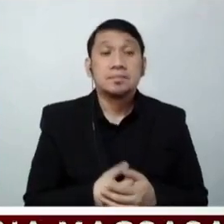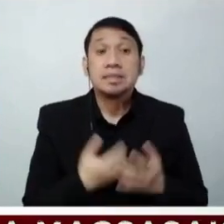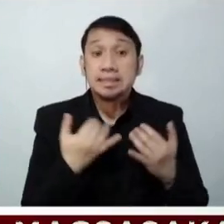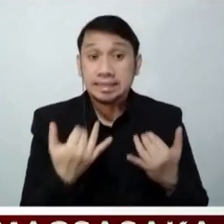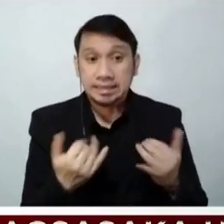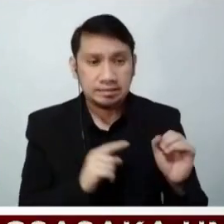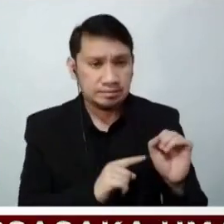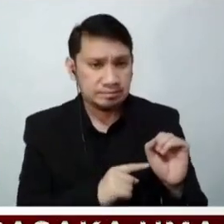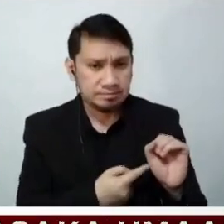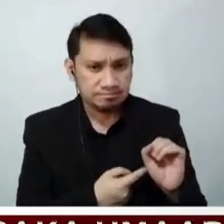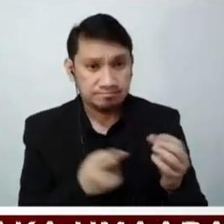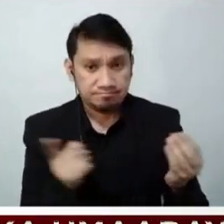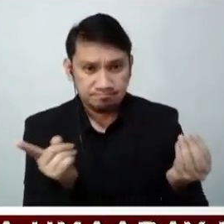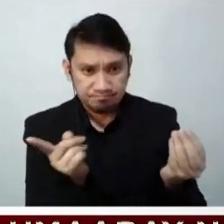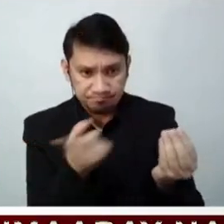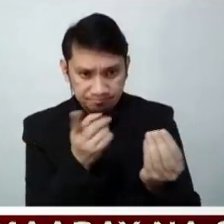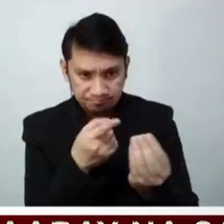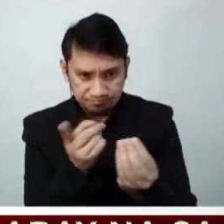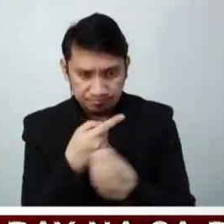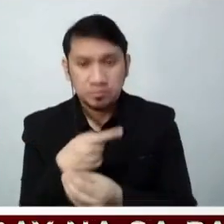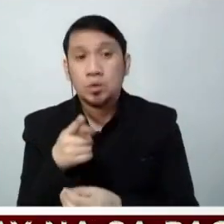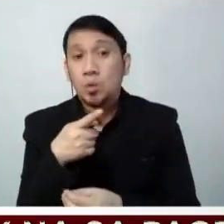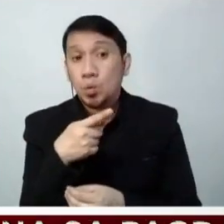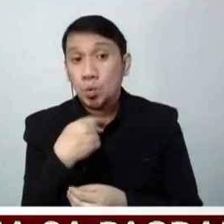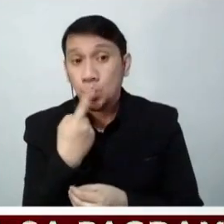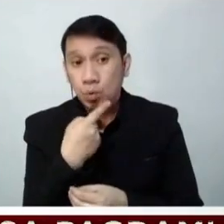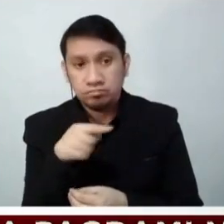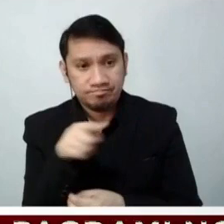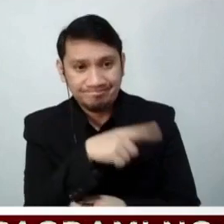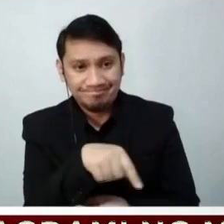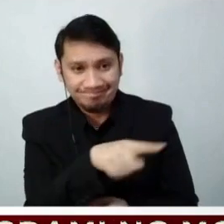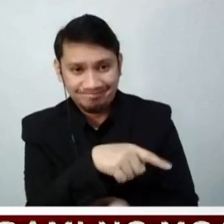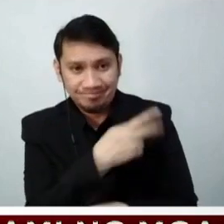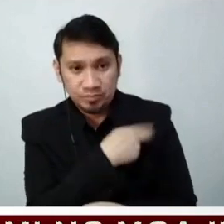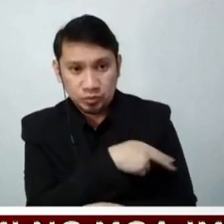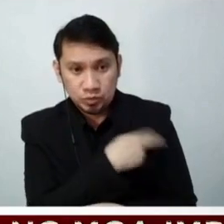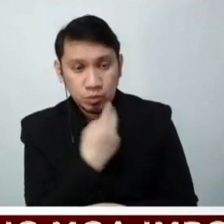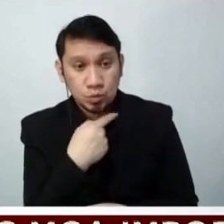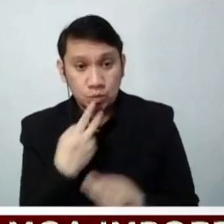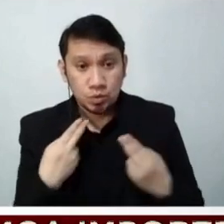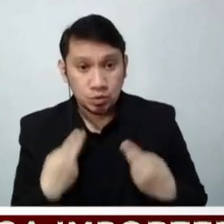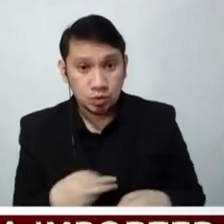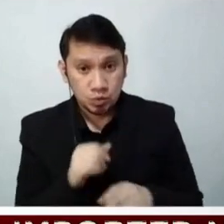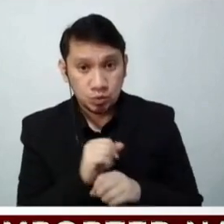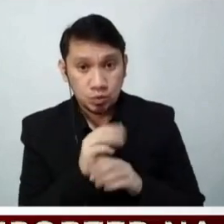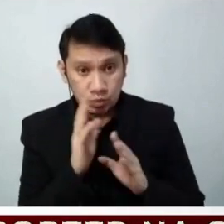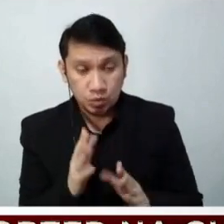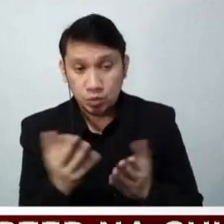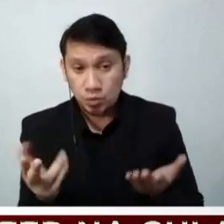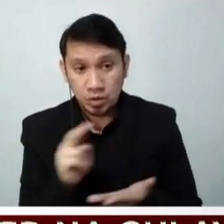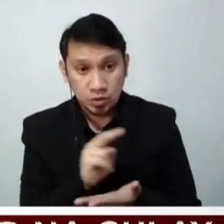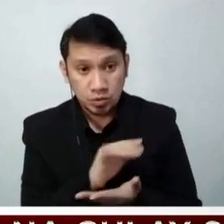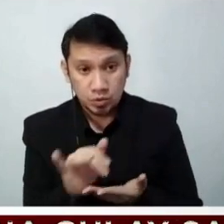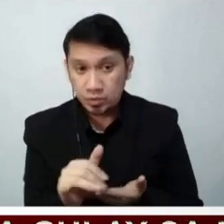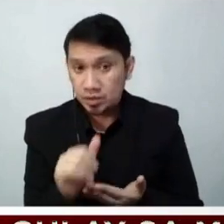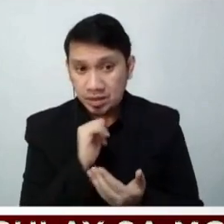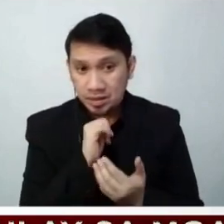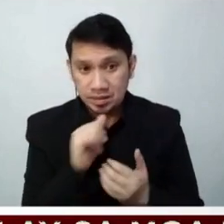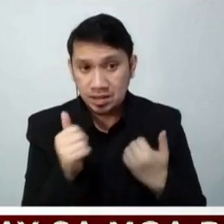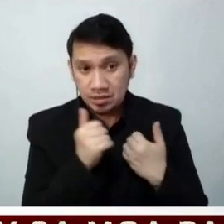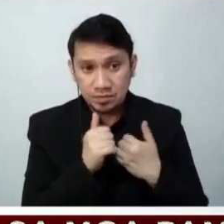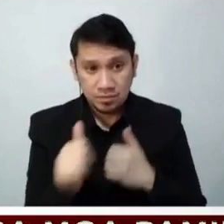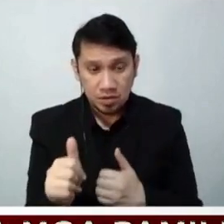Nagsimula nang sisantihin o suspindihin ng mga ospital ang mga healthcare workers sa New York State na hindi sumusunod sa utos